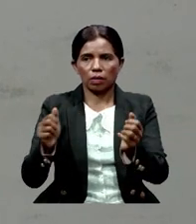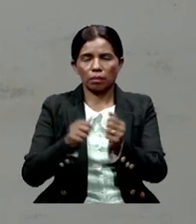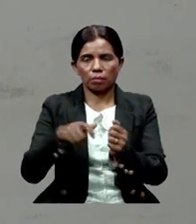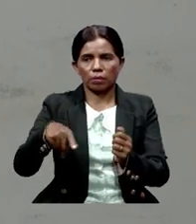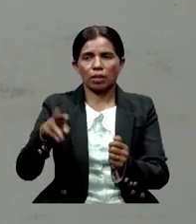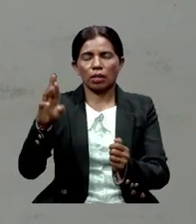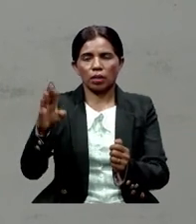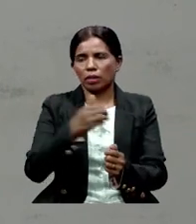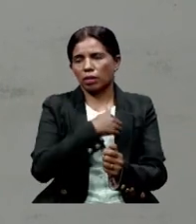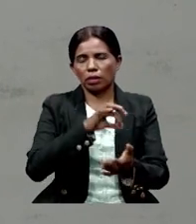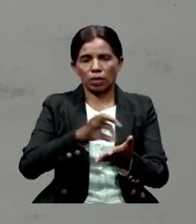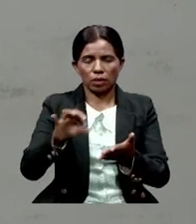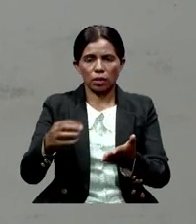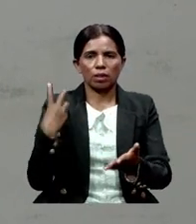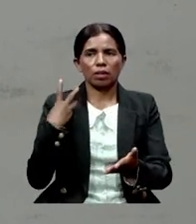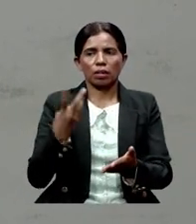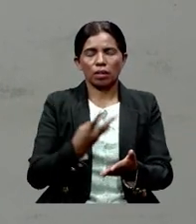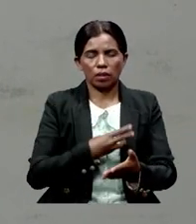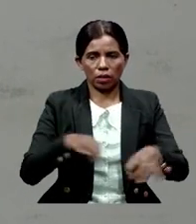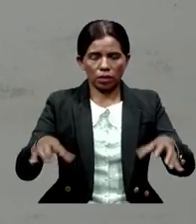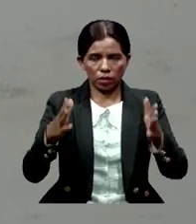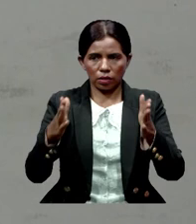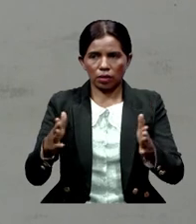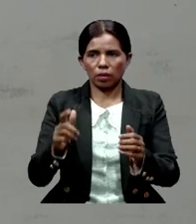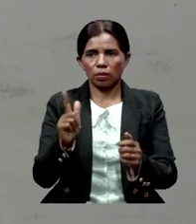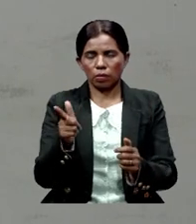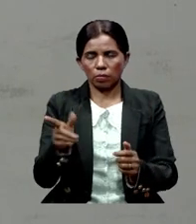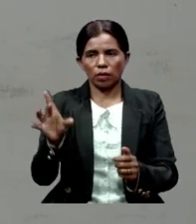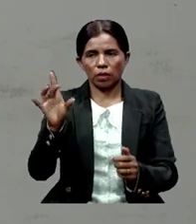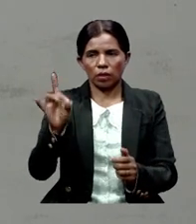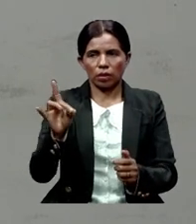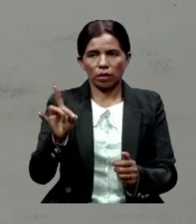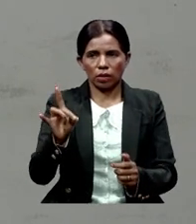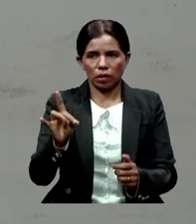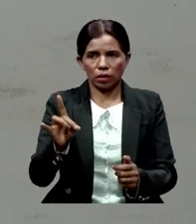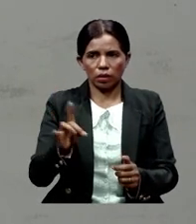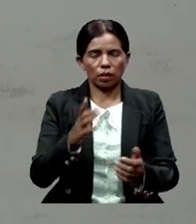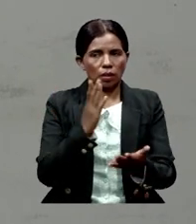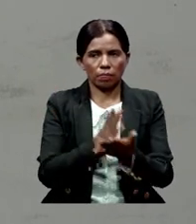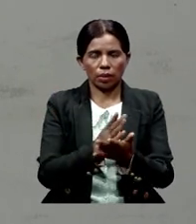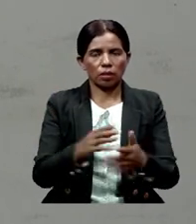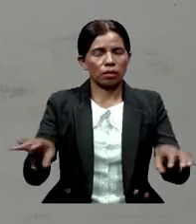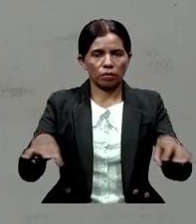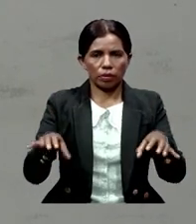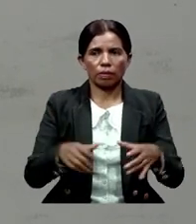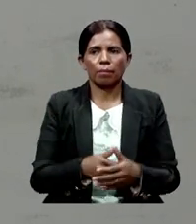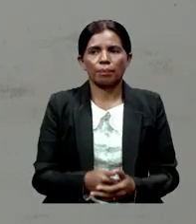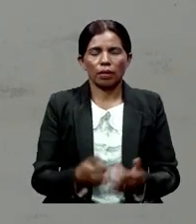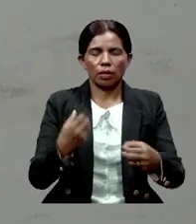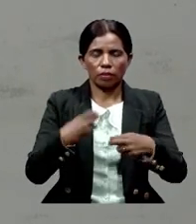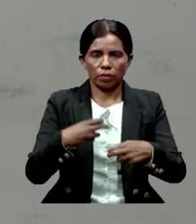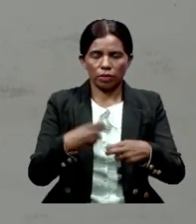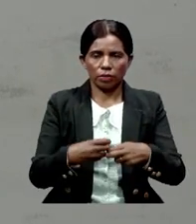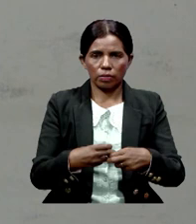terus yang vaksinnya. Antara itu nih fungsional kau 27 be fungsional itu apa rutin. Antara agora dificulta terus